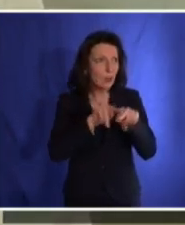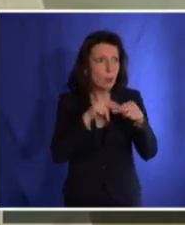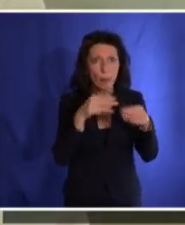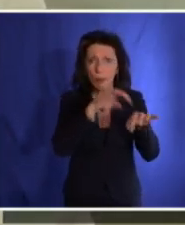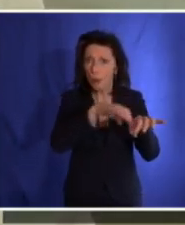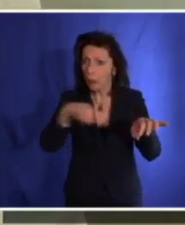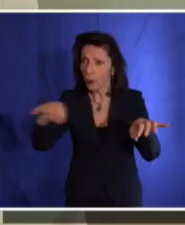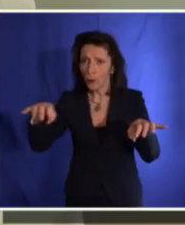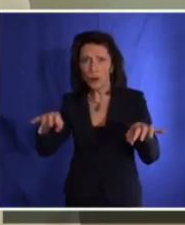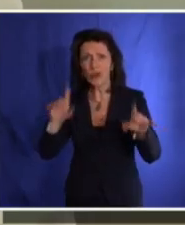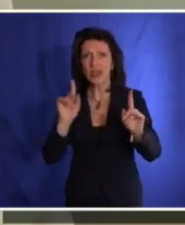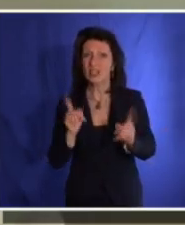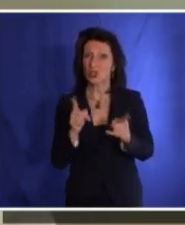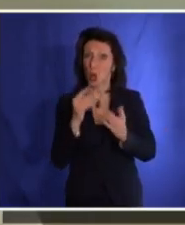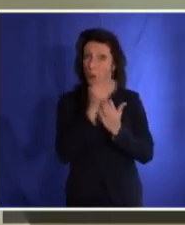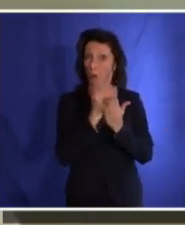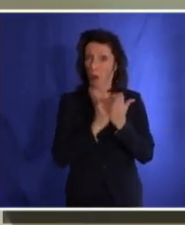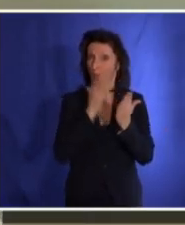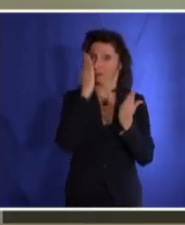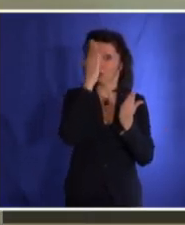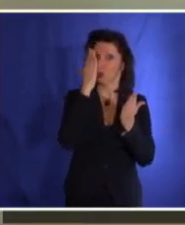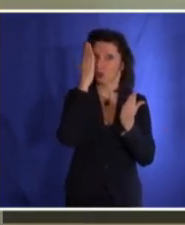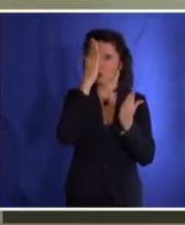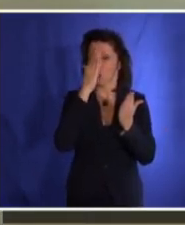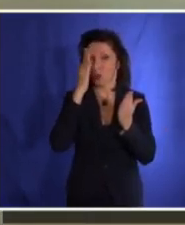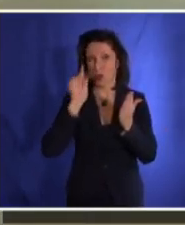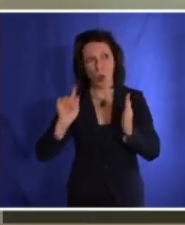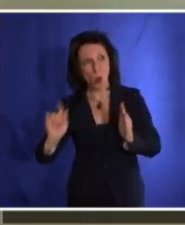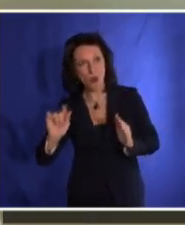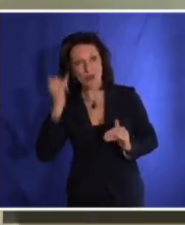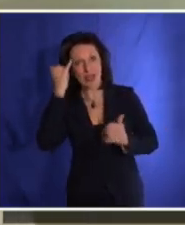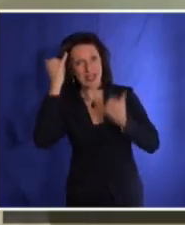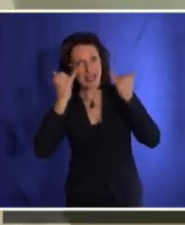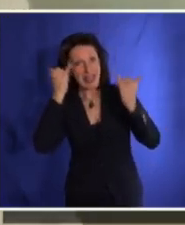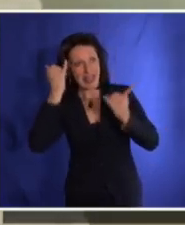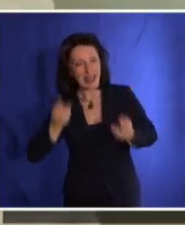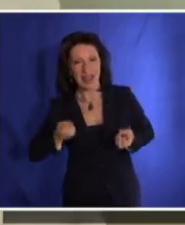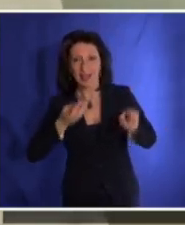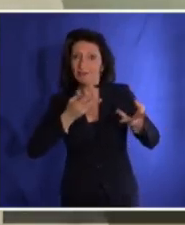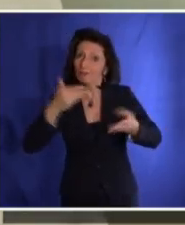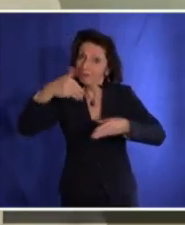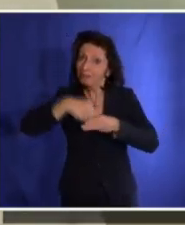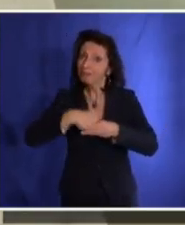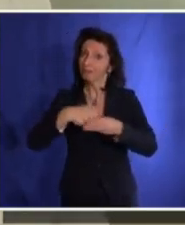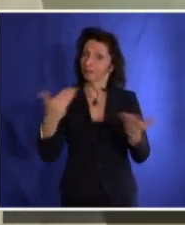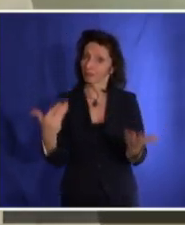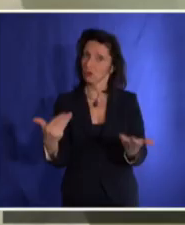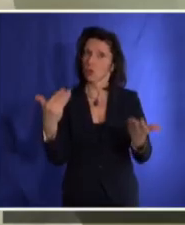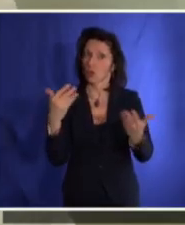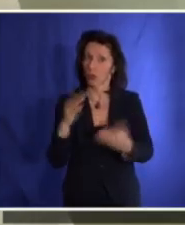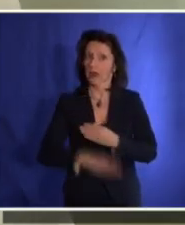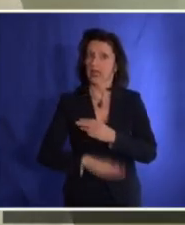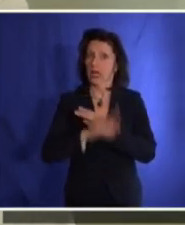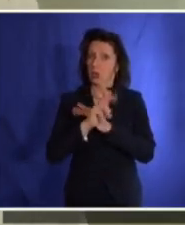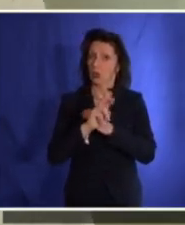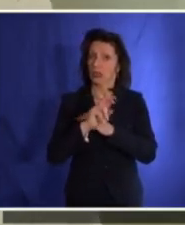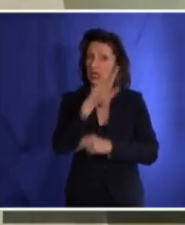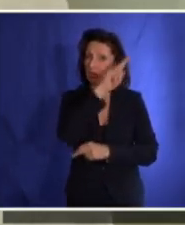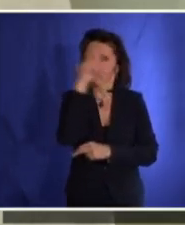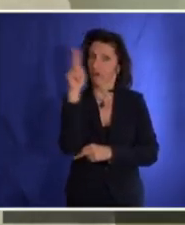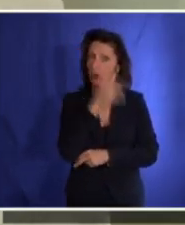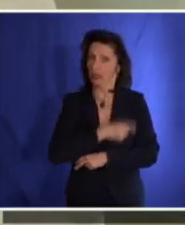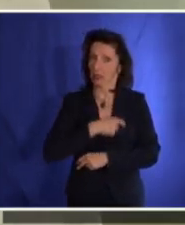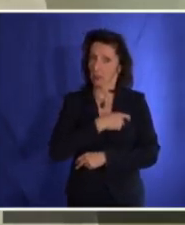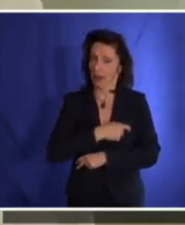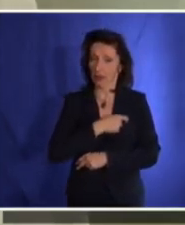dieses Programm. Denn auch das ist Volkspartei Niederösterreich. Zum Glück ist auch